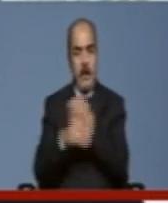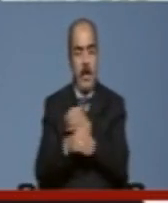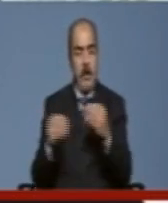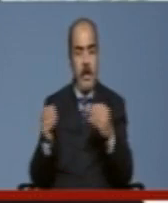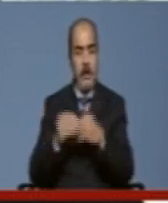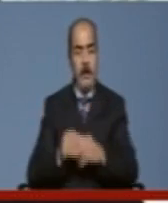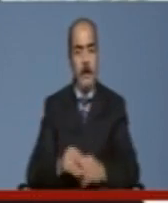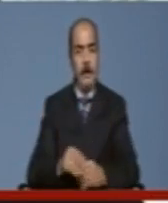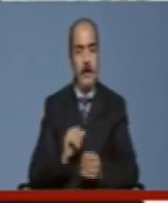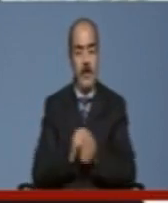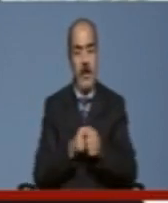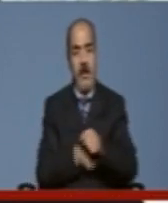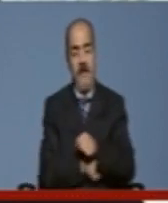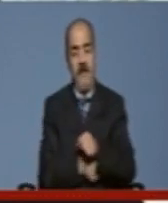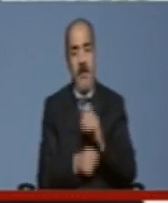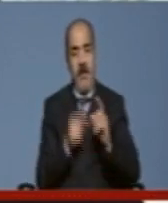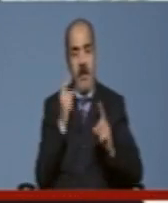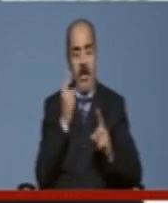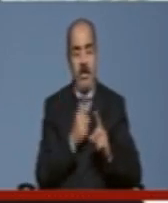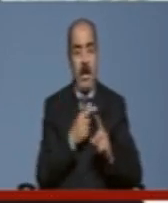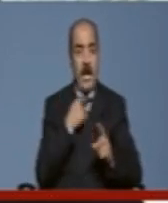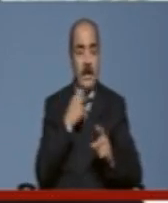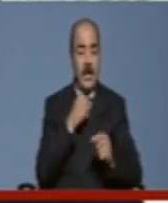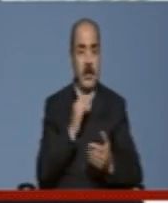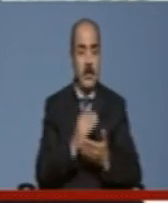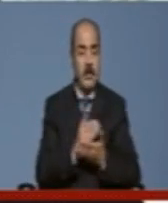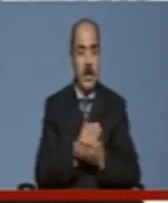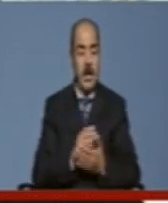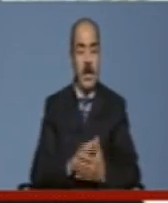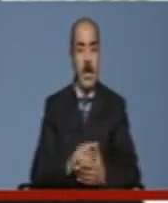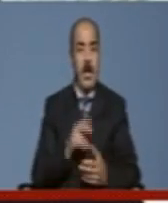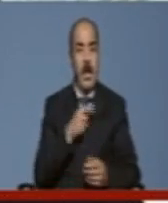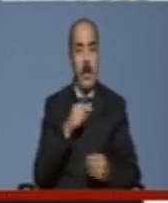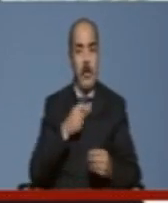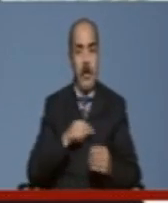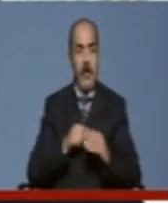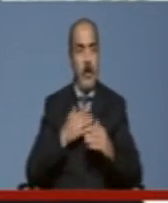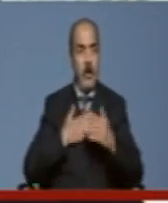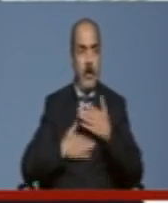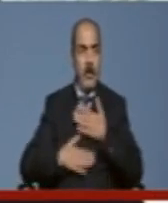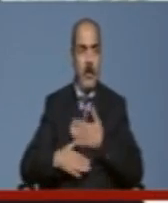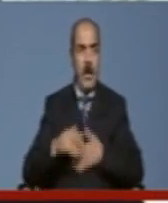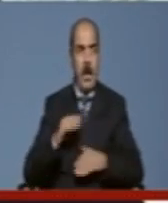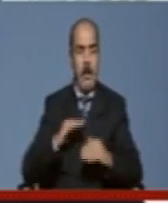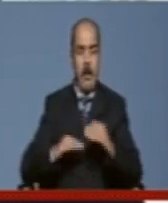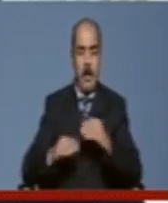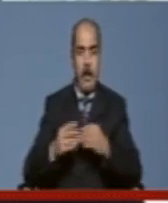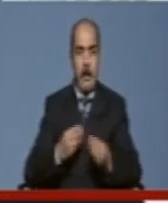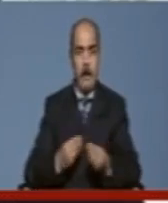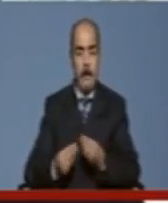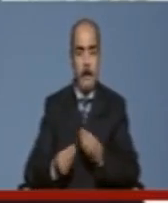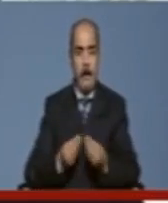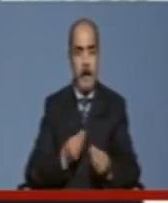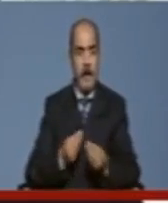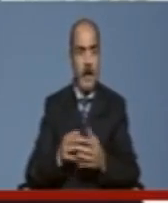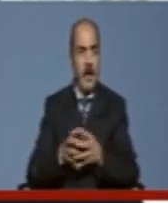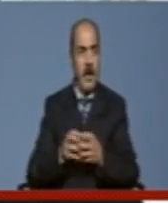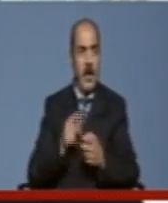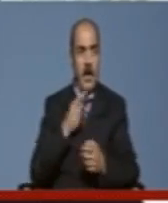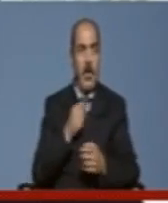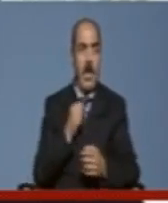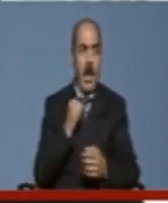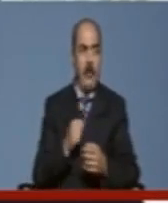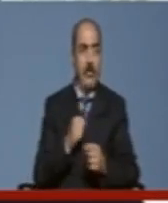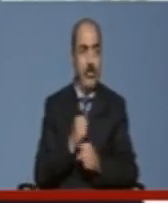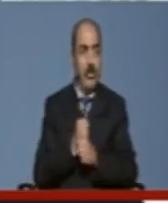الأسرى اللي موجودين في القطاع، وده من خلال تهدئة الموقف ما أمكن، حتى نستطيع أن نعمل